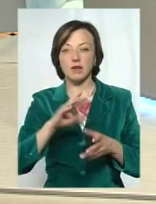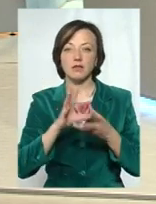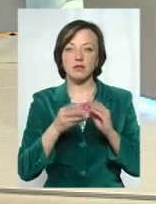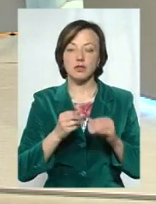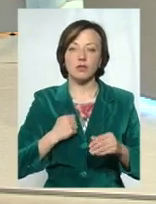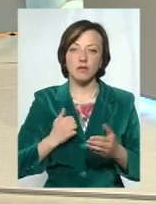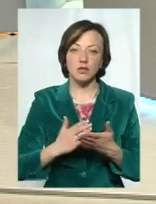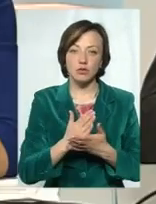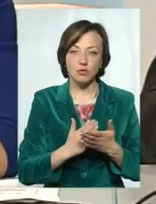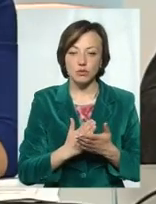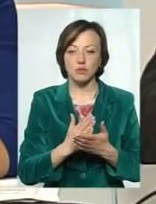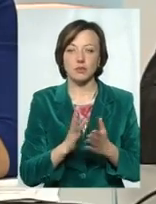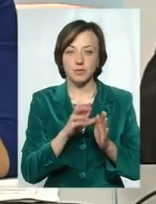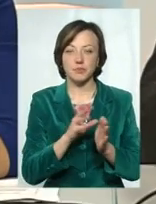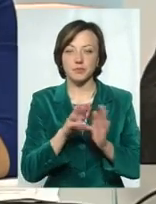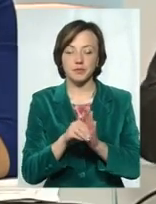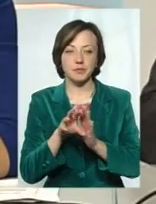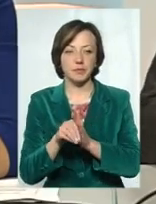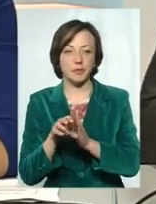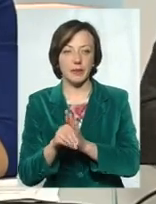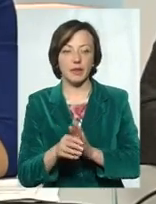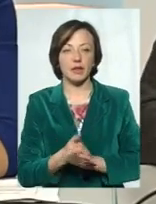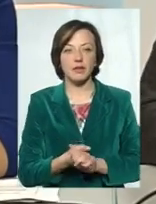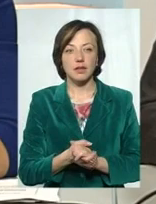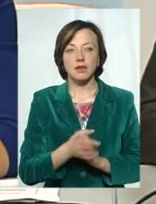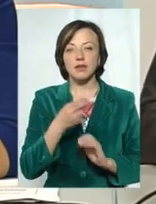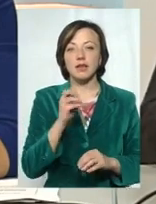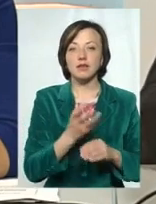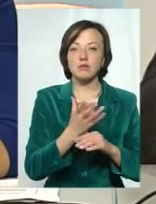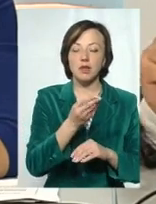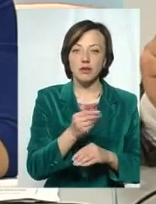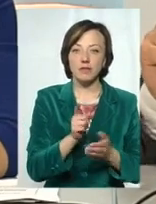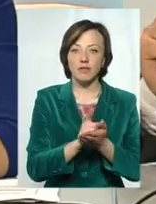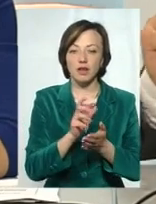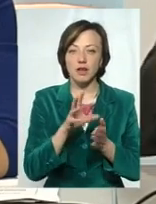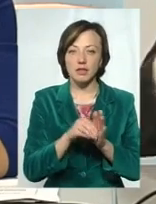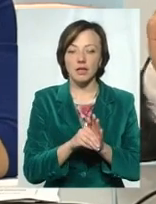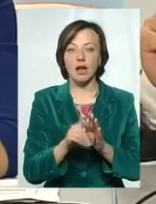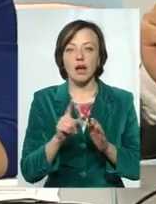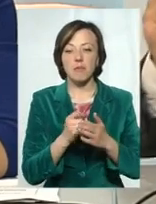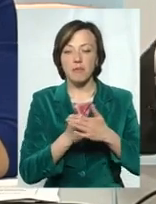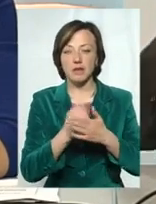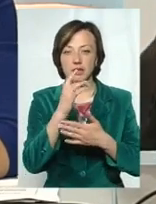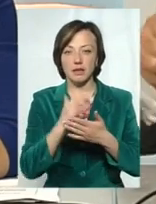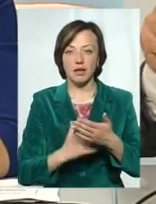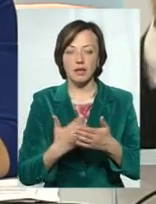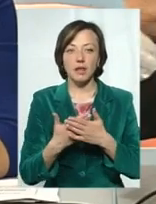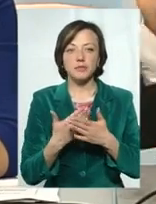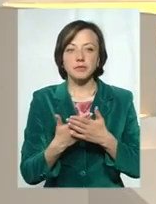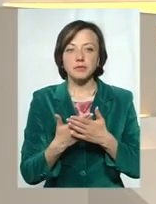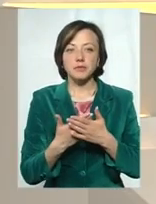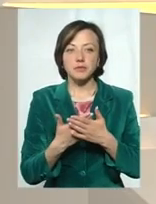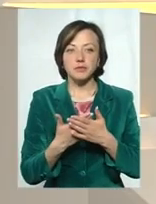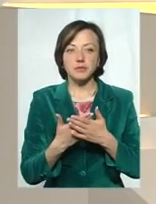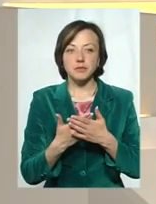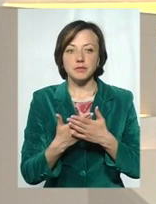військова служба, все, ну, тобто по кожній категорії роботи, там, де сплачували. А що стосується бази даних, скажімо, внески,